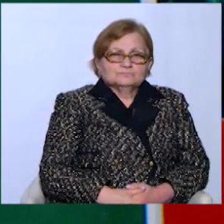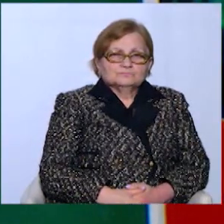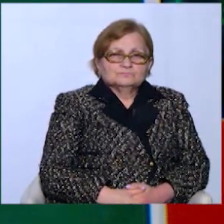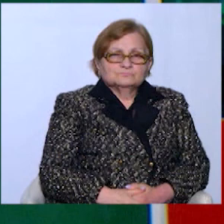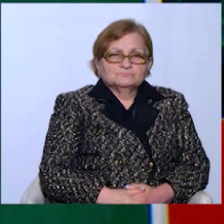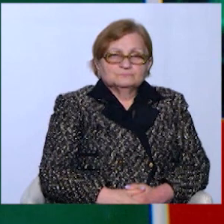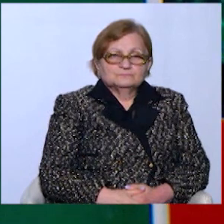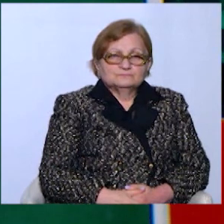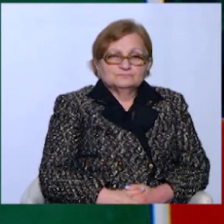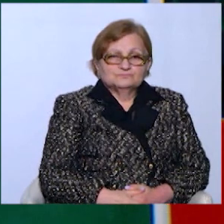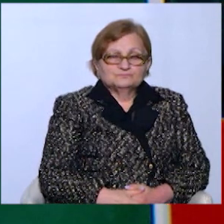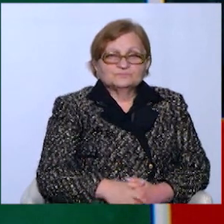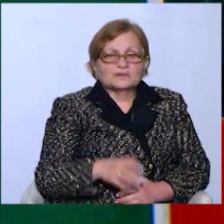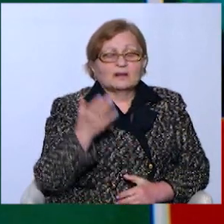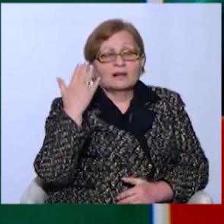და რითიც დავიწყეთ,